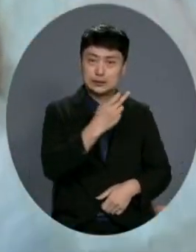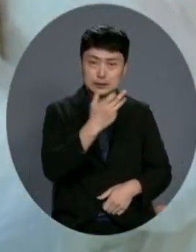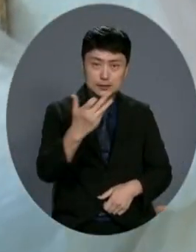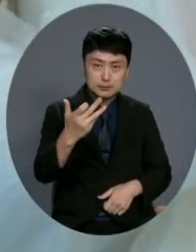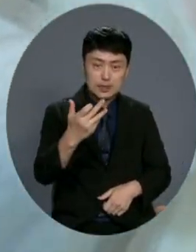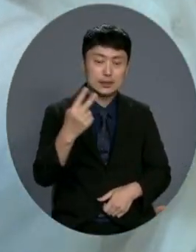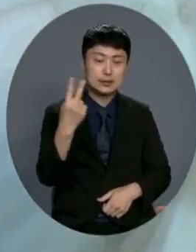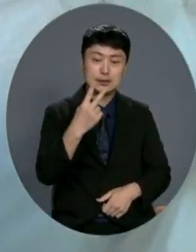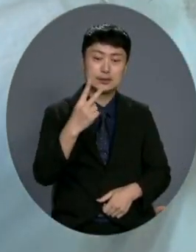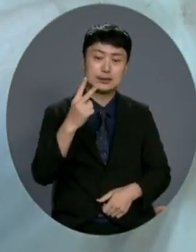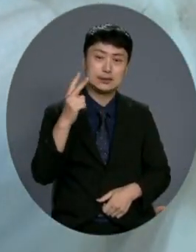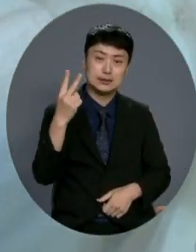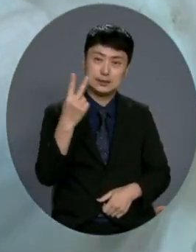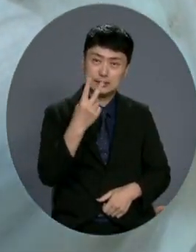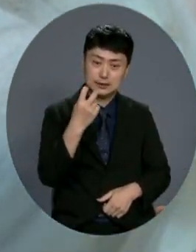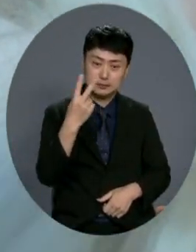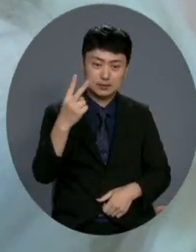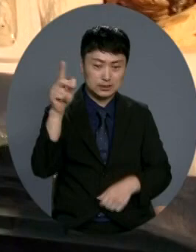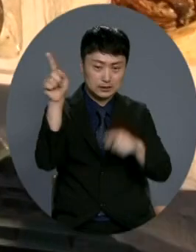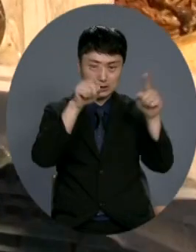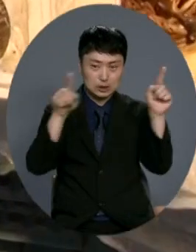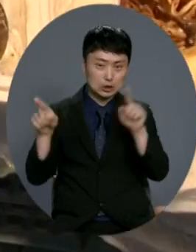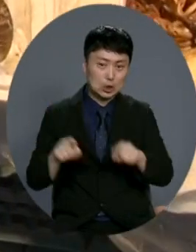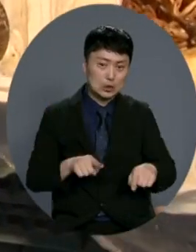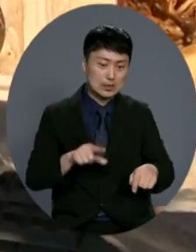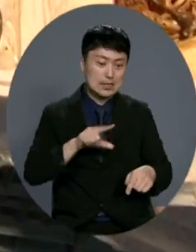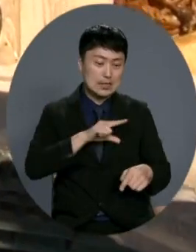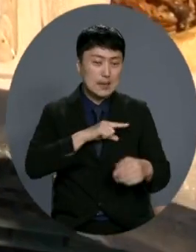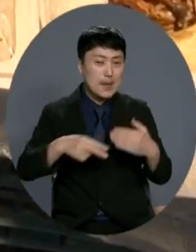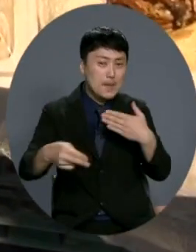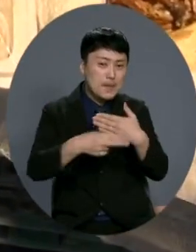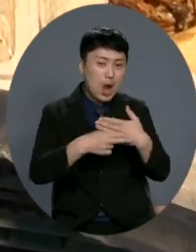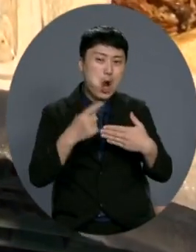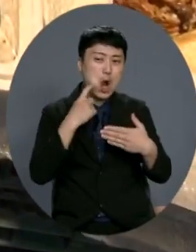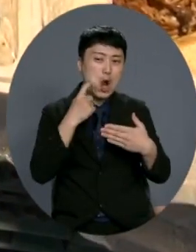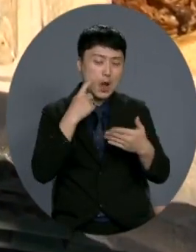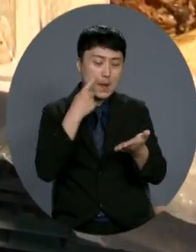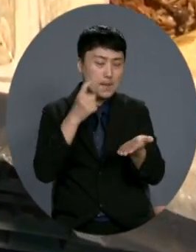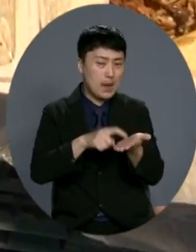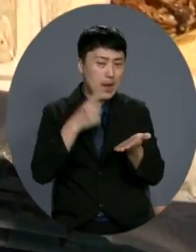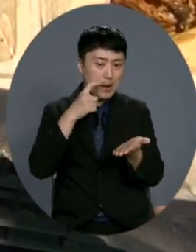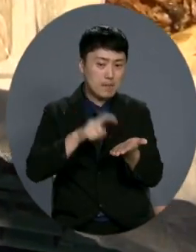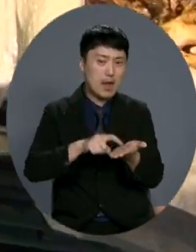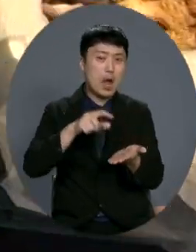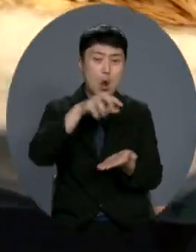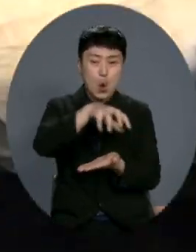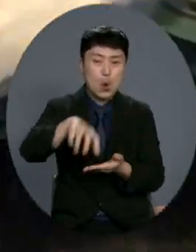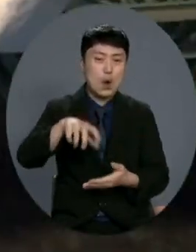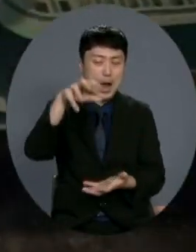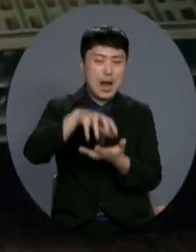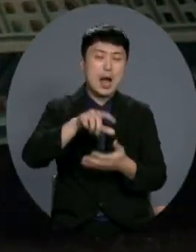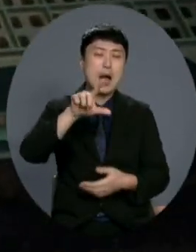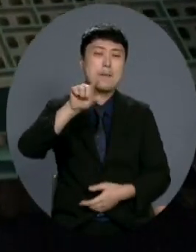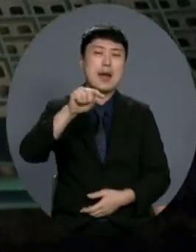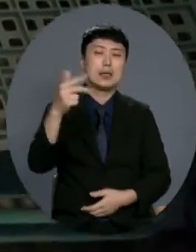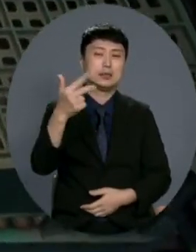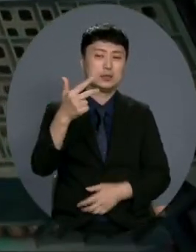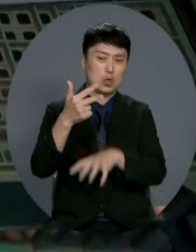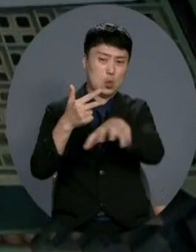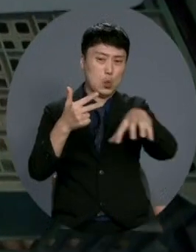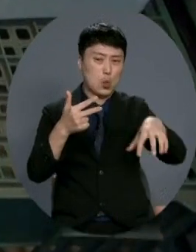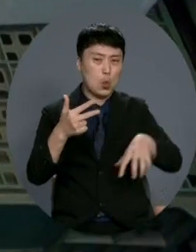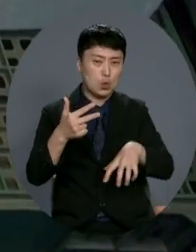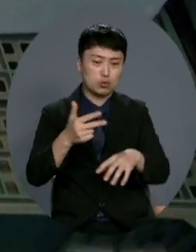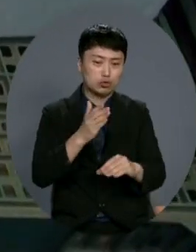2018년부터 2022년까지 전국에서 원산지 표시 위반 단속에 적발된 업체는 17,000여 곳이 넘습니다.